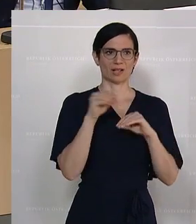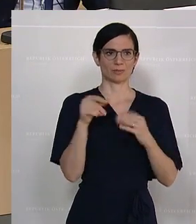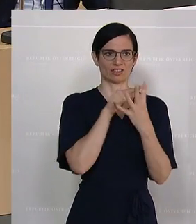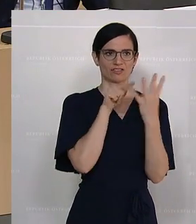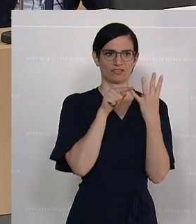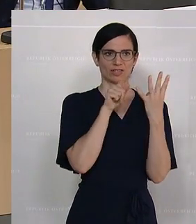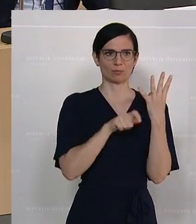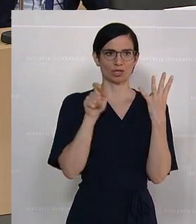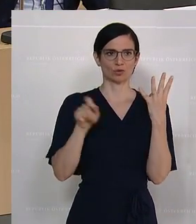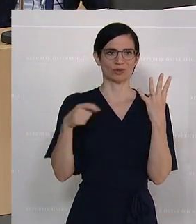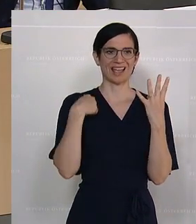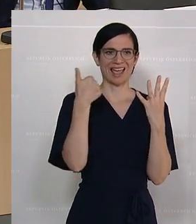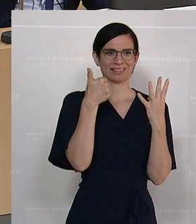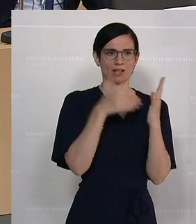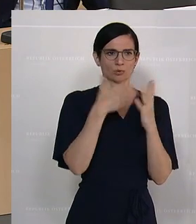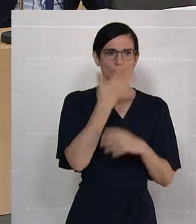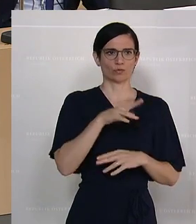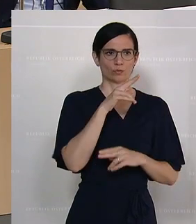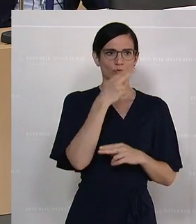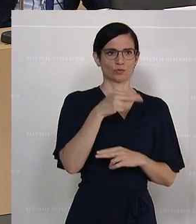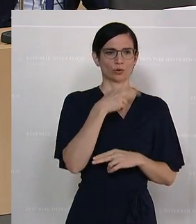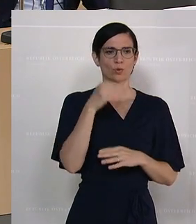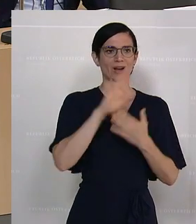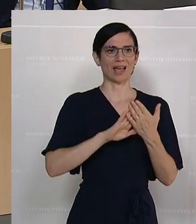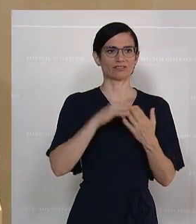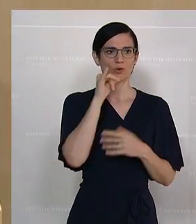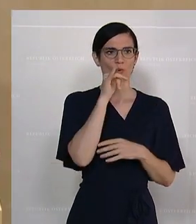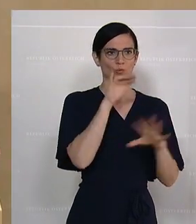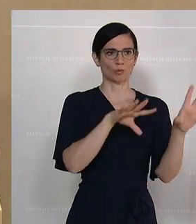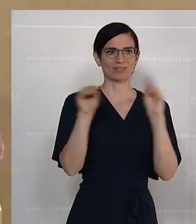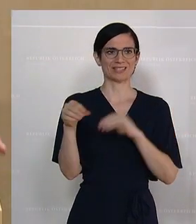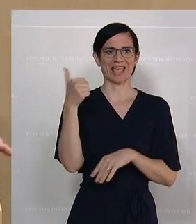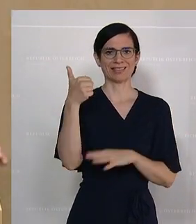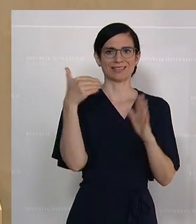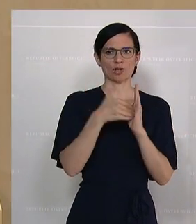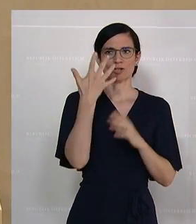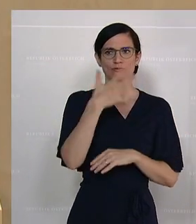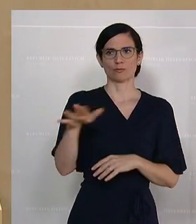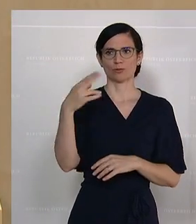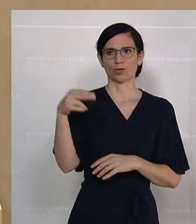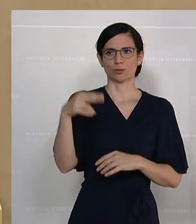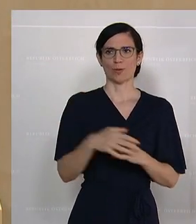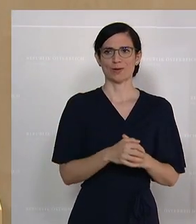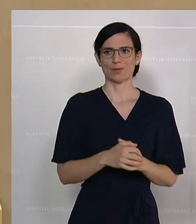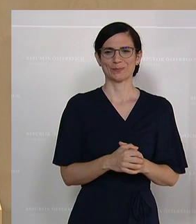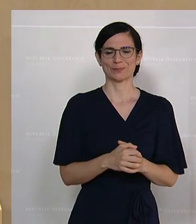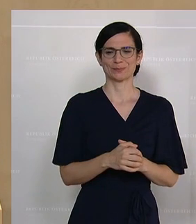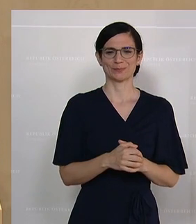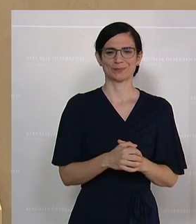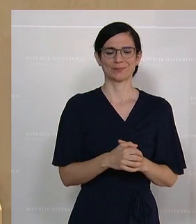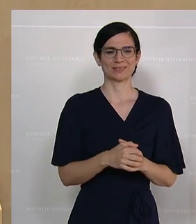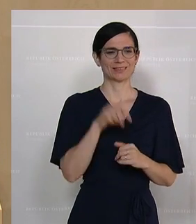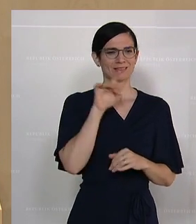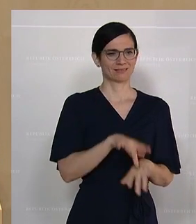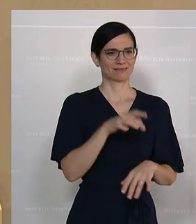bekommt 1500 euro überwiesen anfang oktober 1500 euro dies